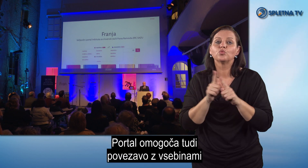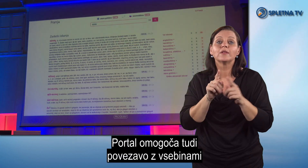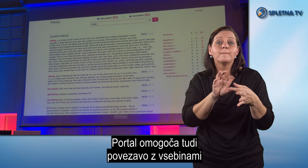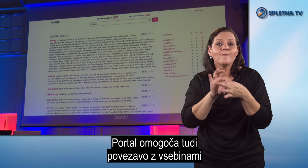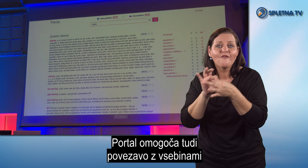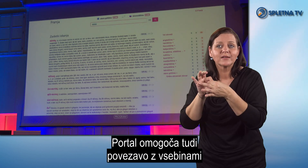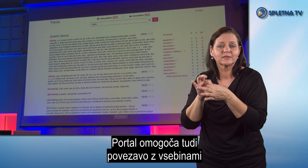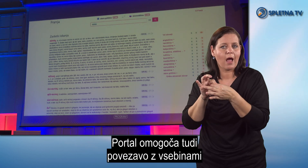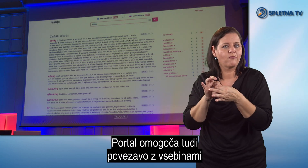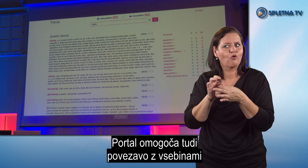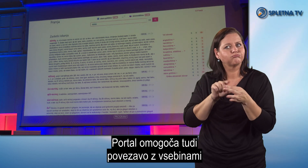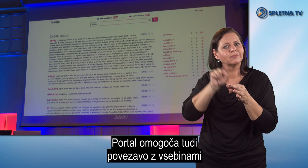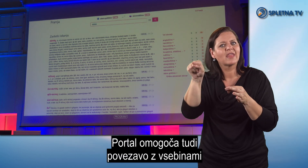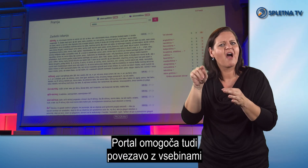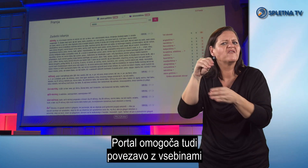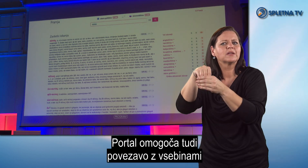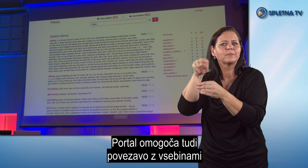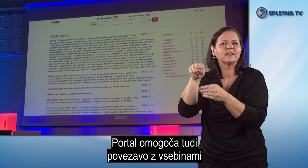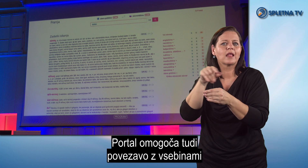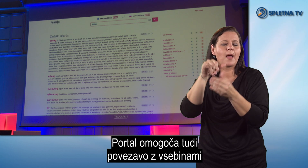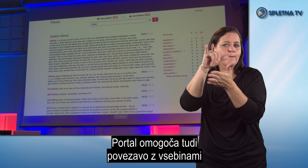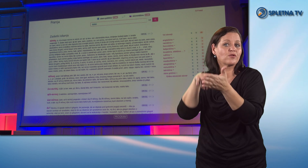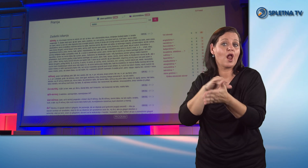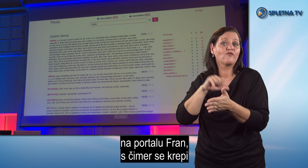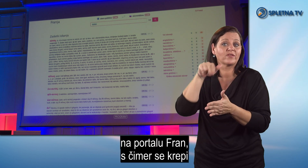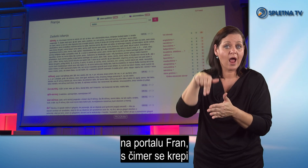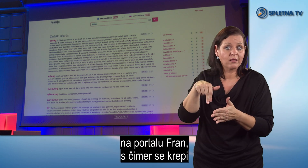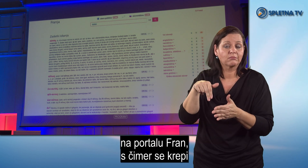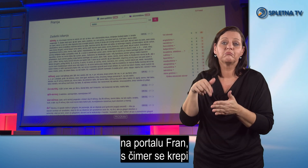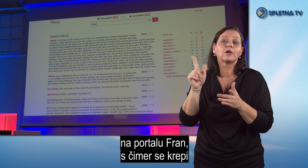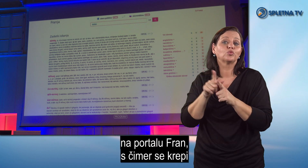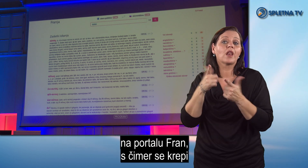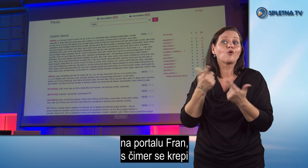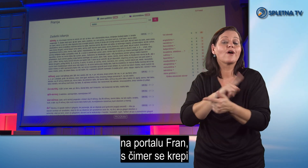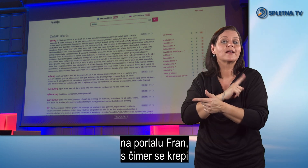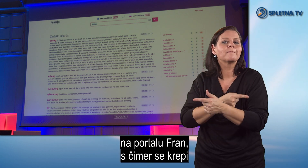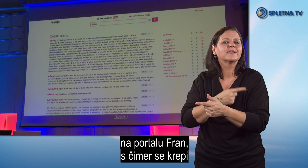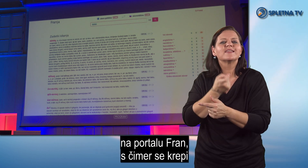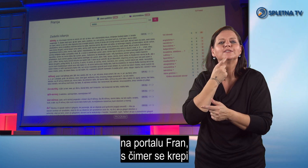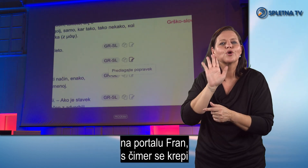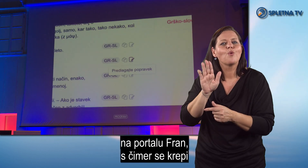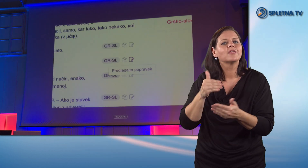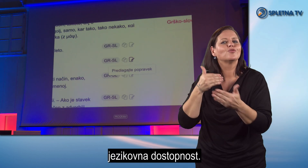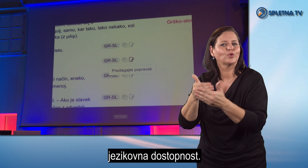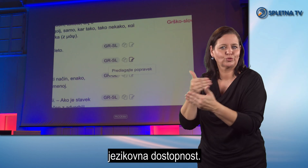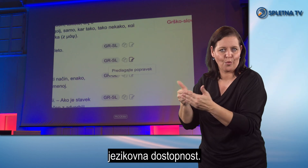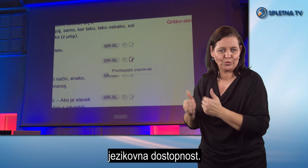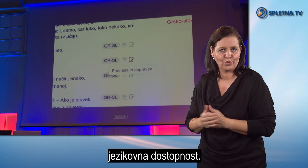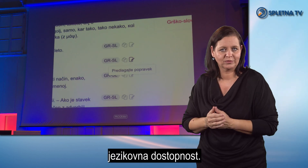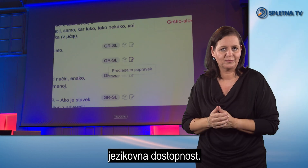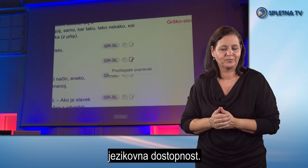Portal omogoča tudi povezavo z vsebinami na portalu Fran, s čimer se krepi